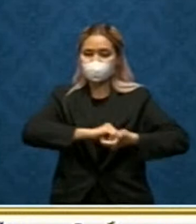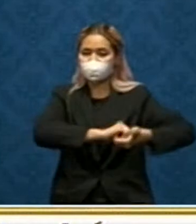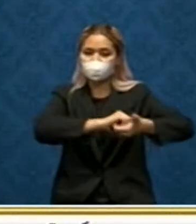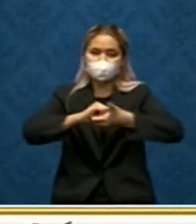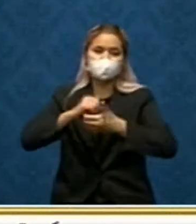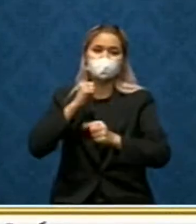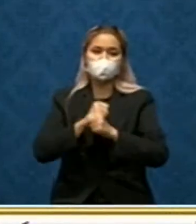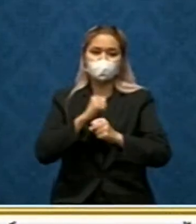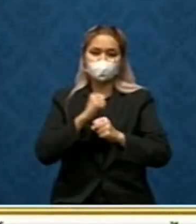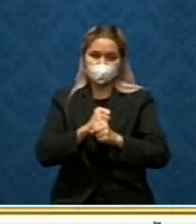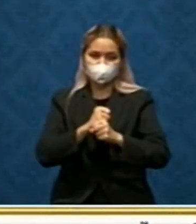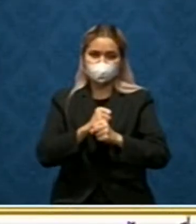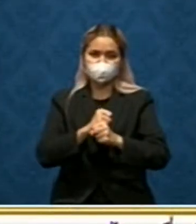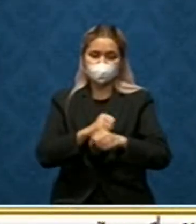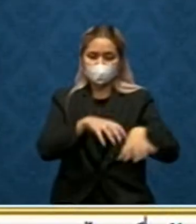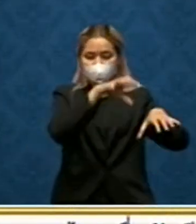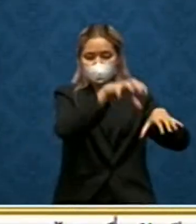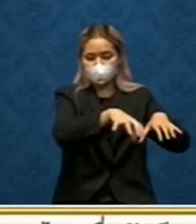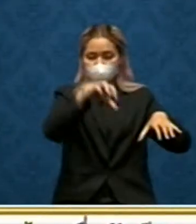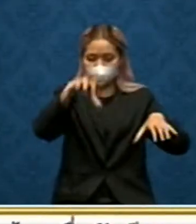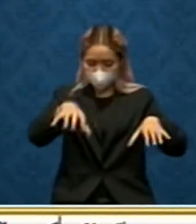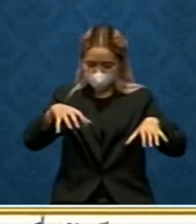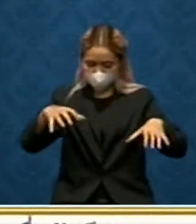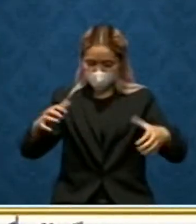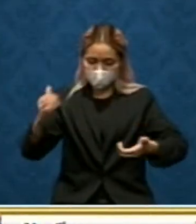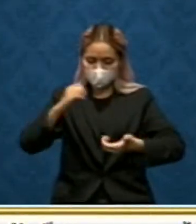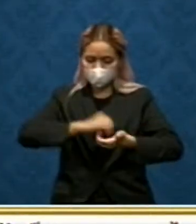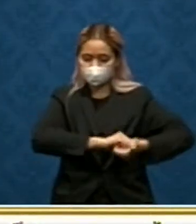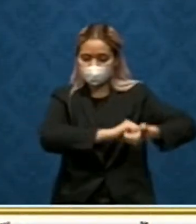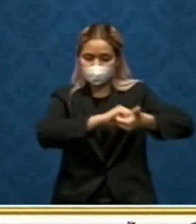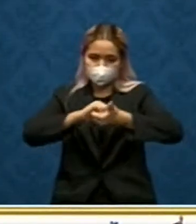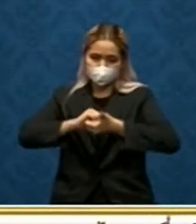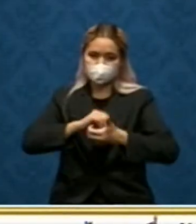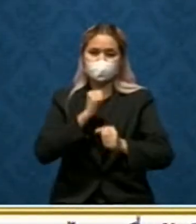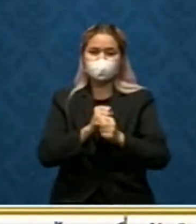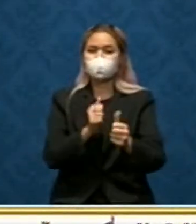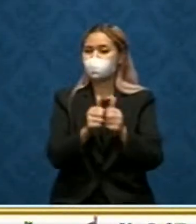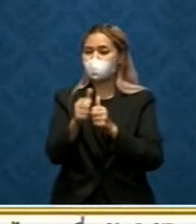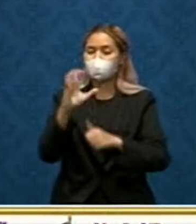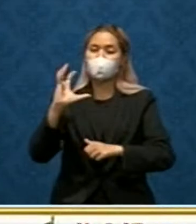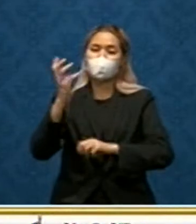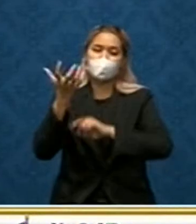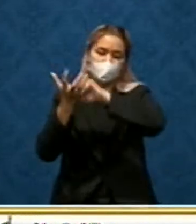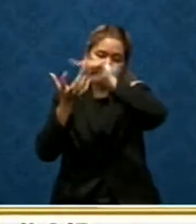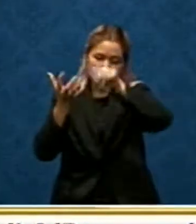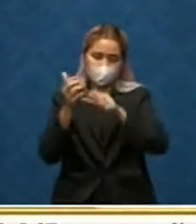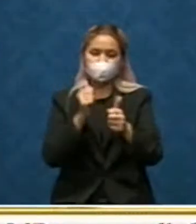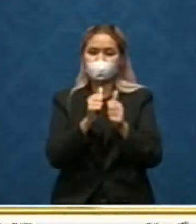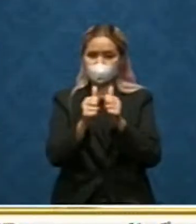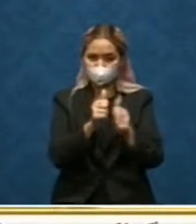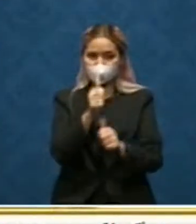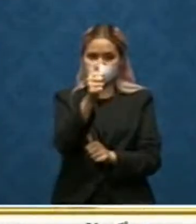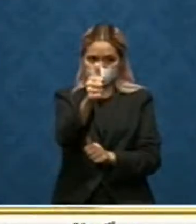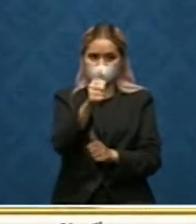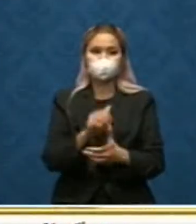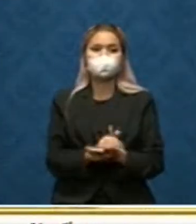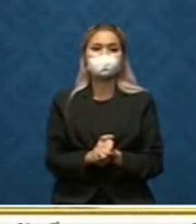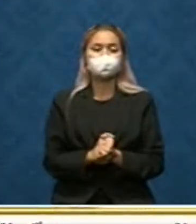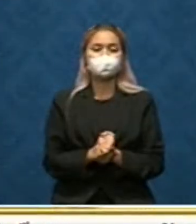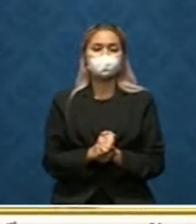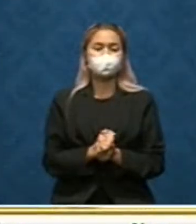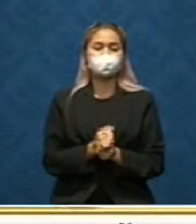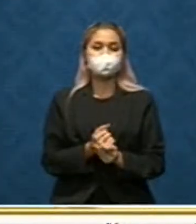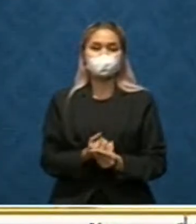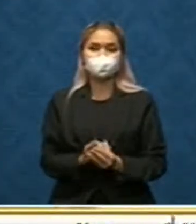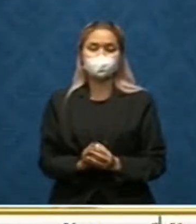สามกสวงนี้จัดคนไยใหมเป็นยอดมนุษย์แข่งกัคนใโลกได้ไม่ใช่วเป็นอะไร